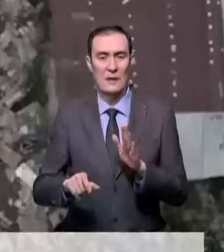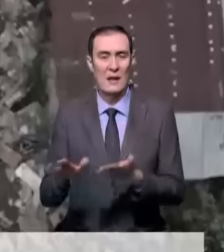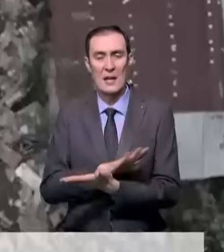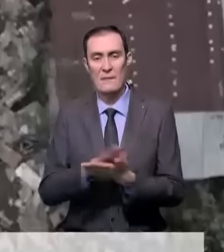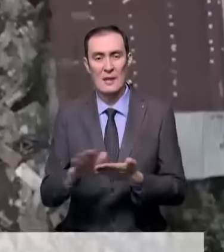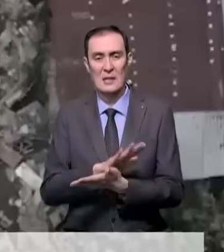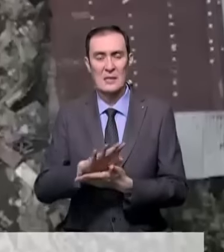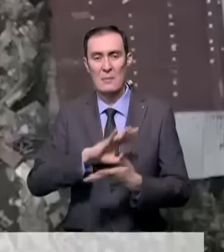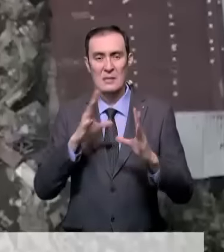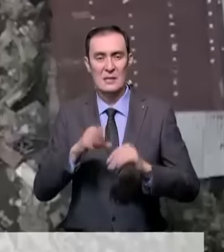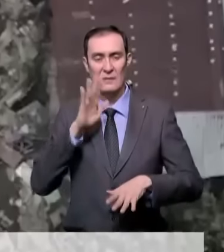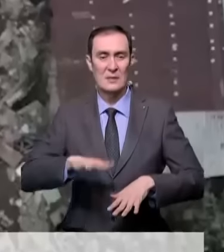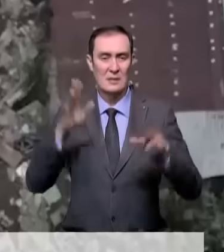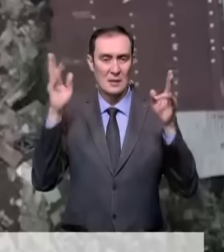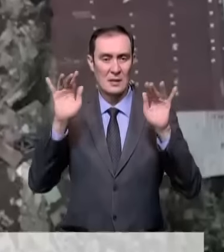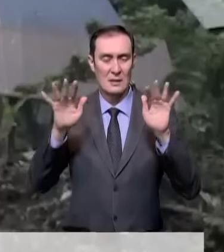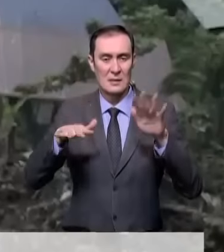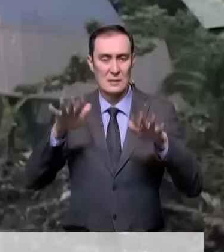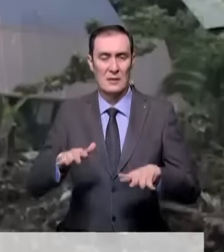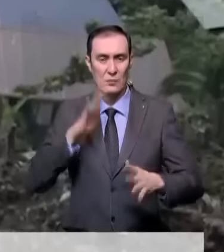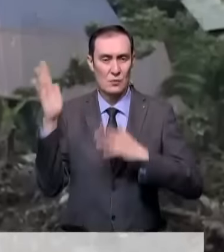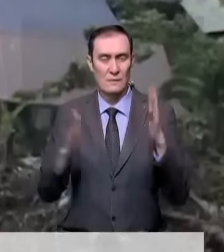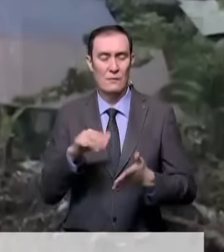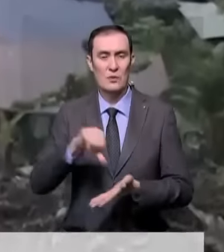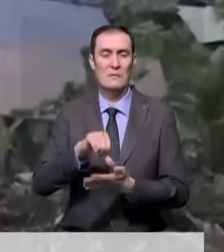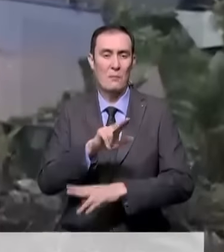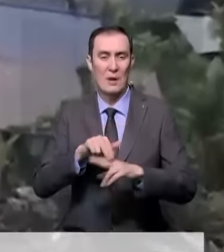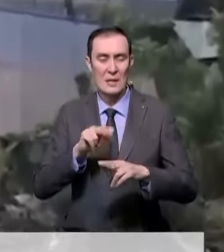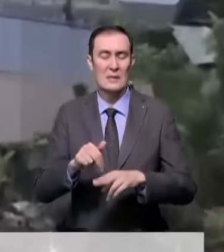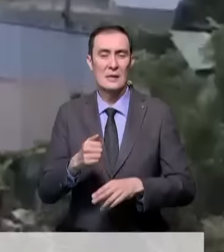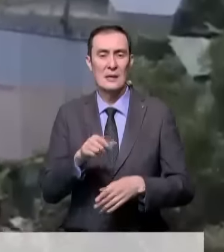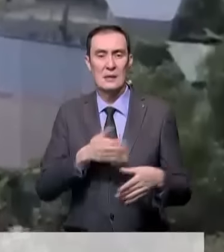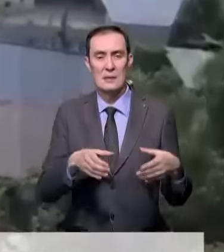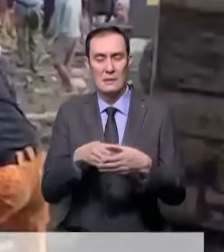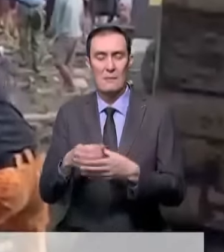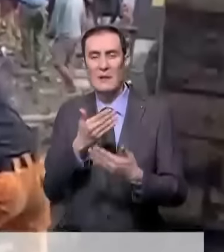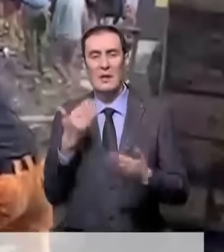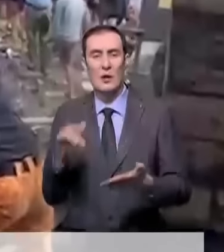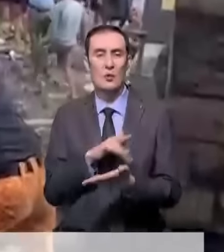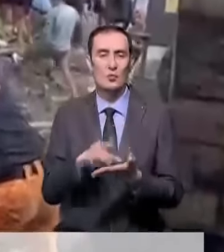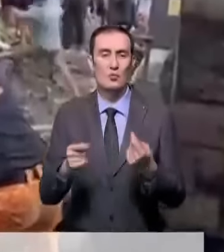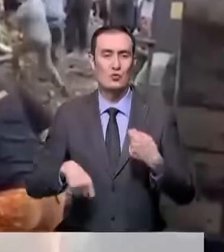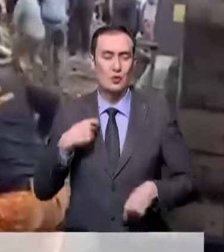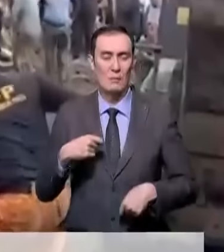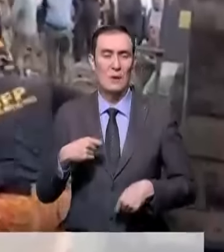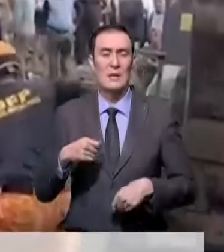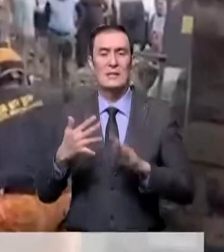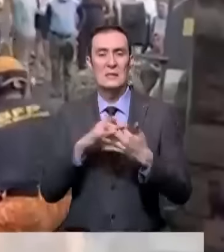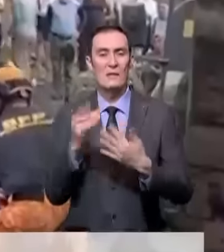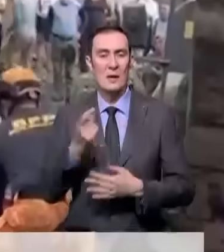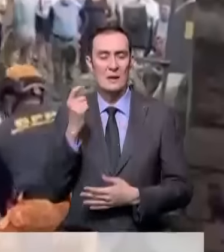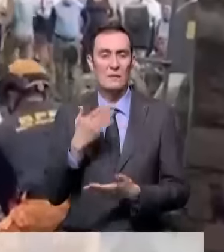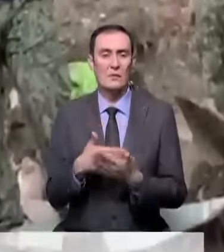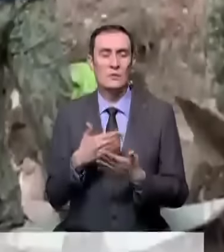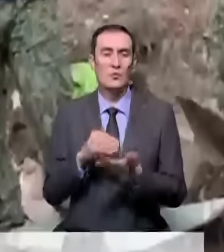человек. В ликвидации последствий стихийного бедствия задействованы полиция и пожарные. Предварительную сумму ущерба инфраструктуре и сельскому